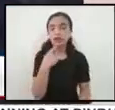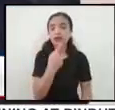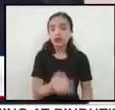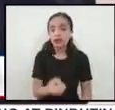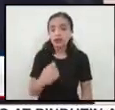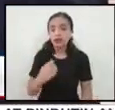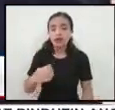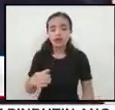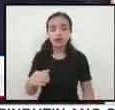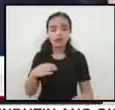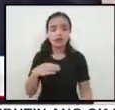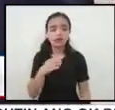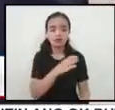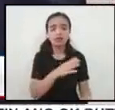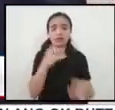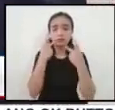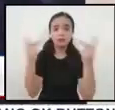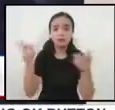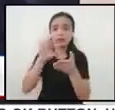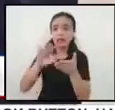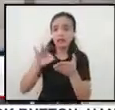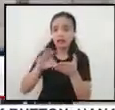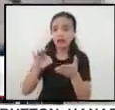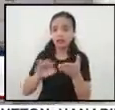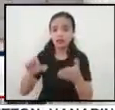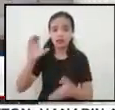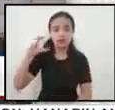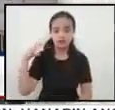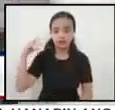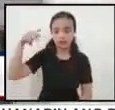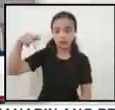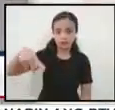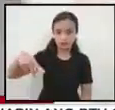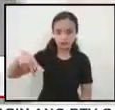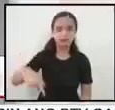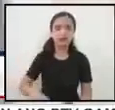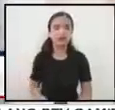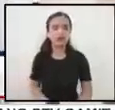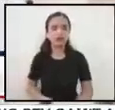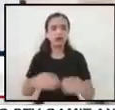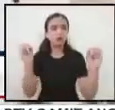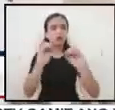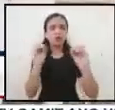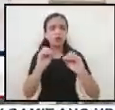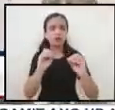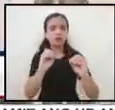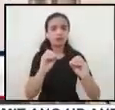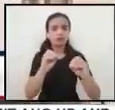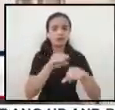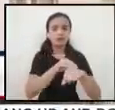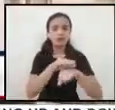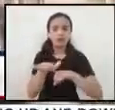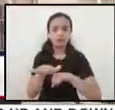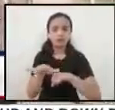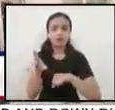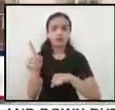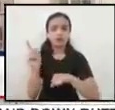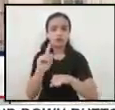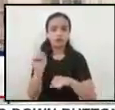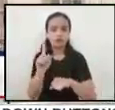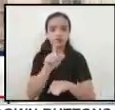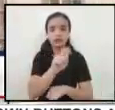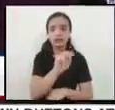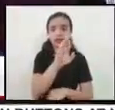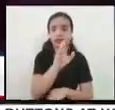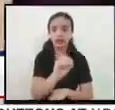Public Accounts Chairperson Joseph Stephen Paduano, wala namang epekto sa kanilang naging pasya ang TRO na